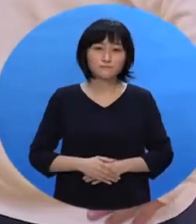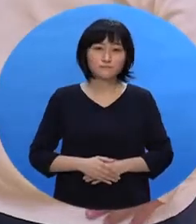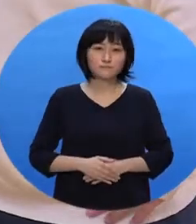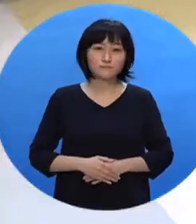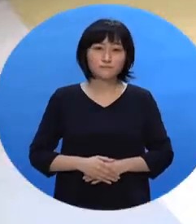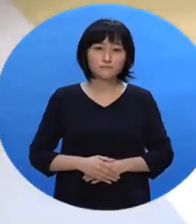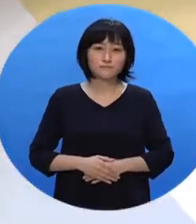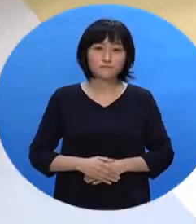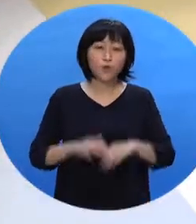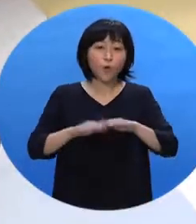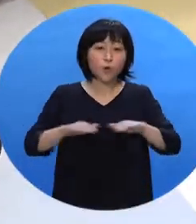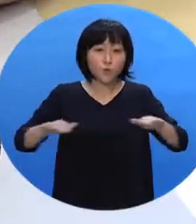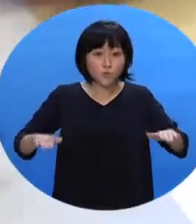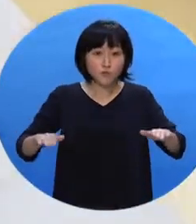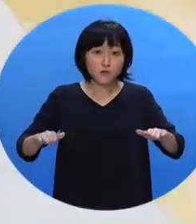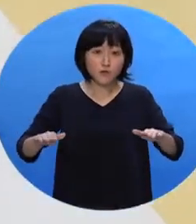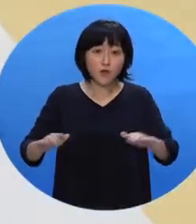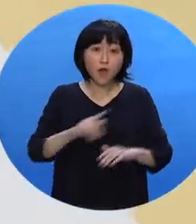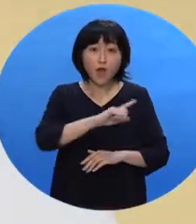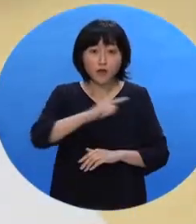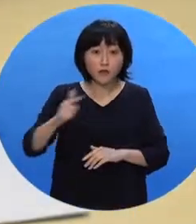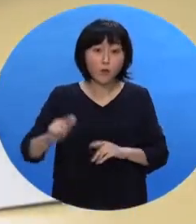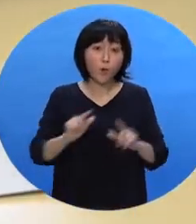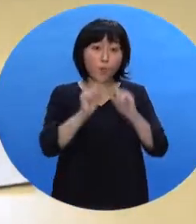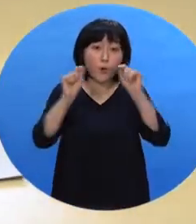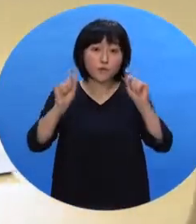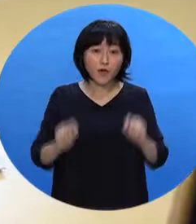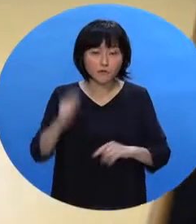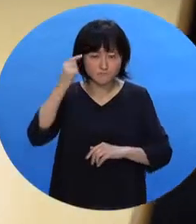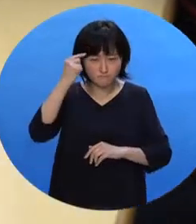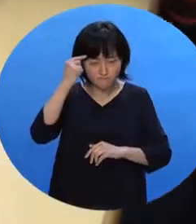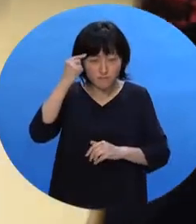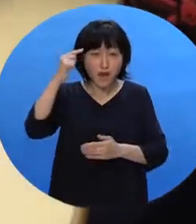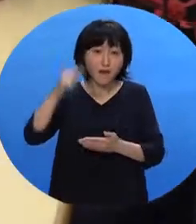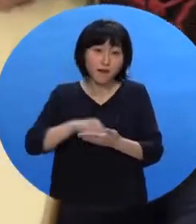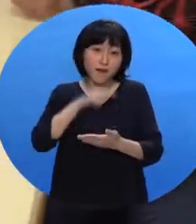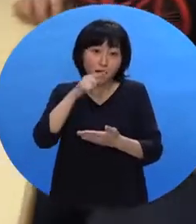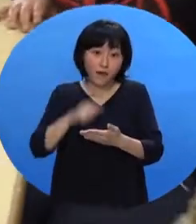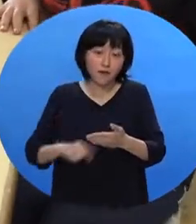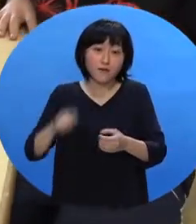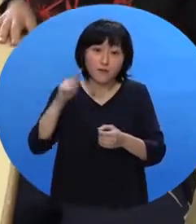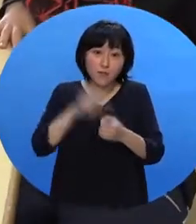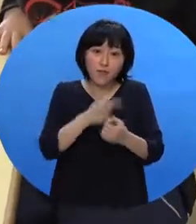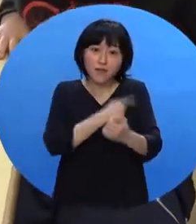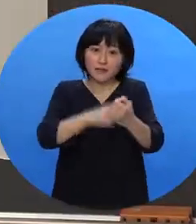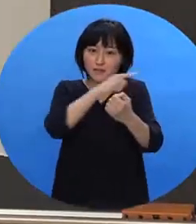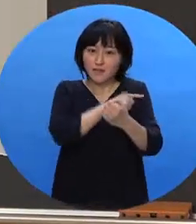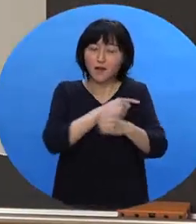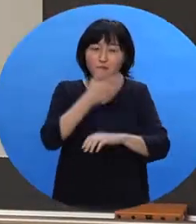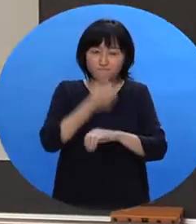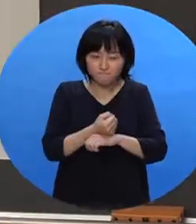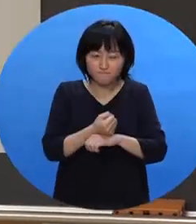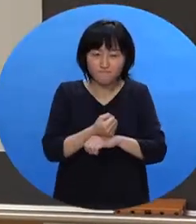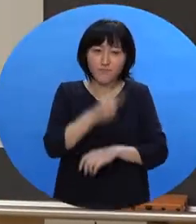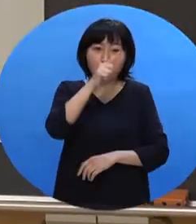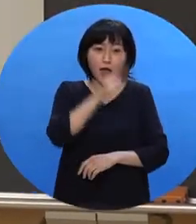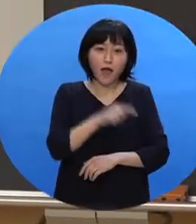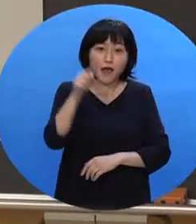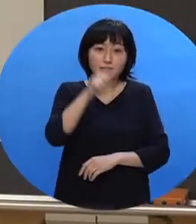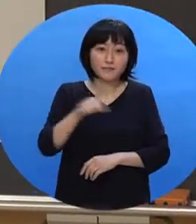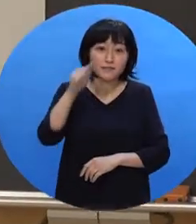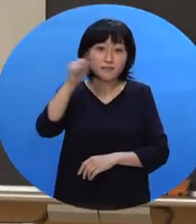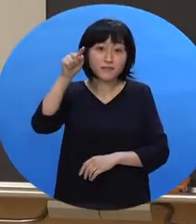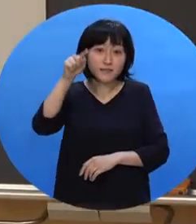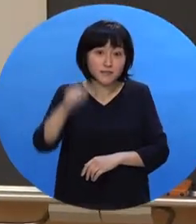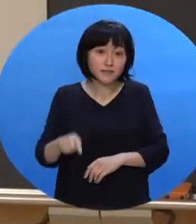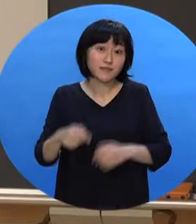なことですからね。 子どもたちが身近な問題について考え解決するための力を養う ICT